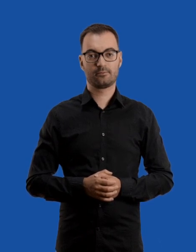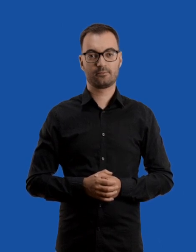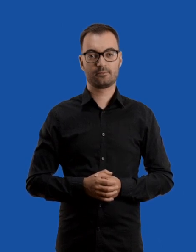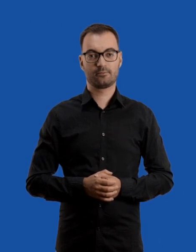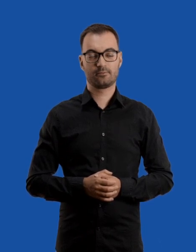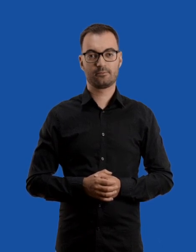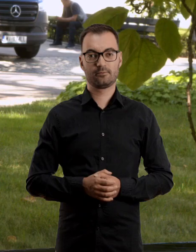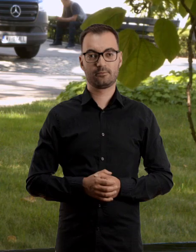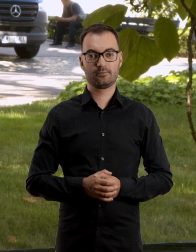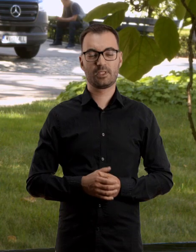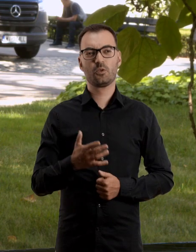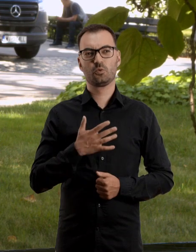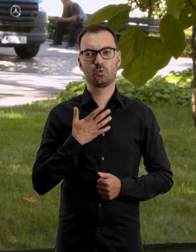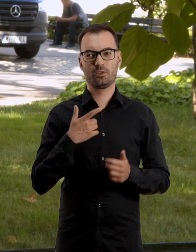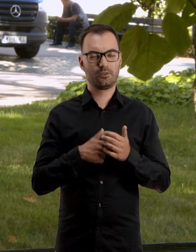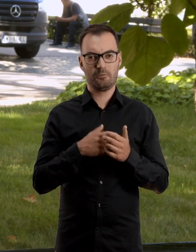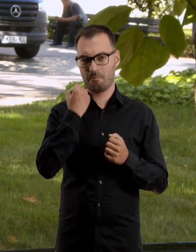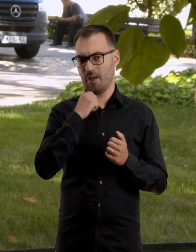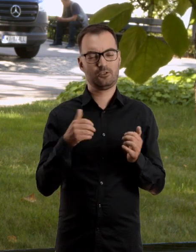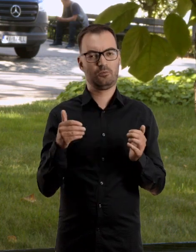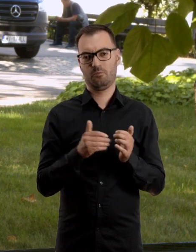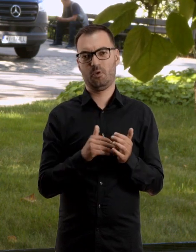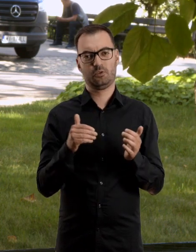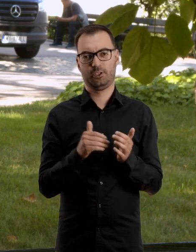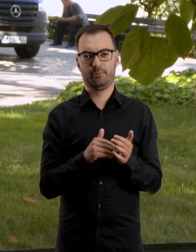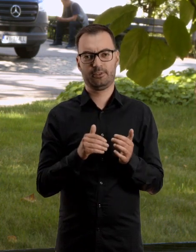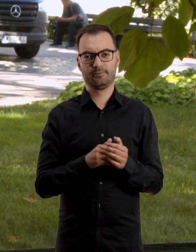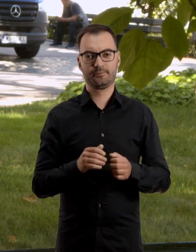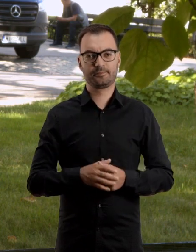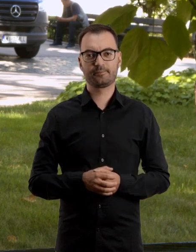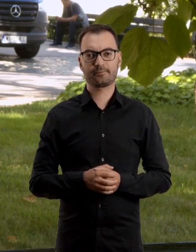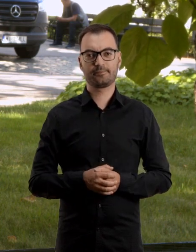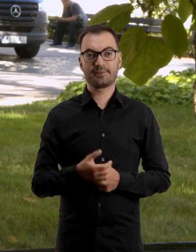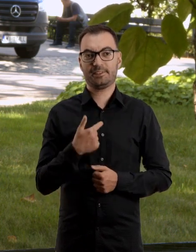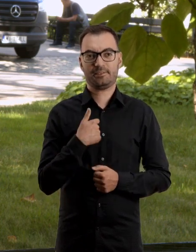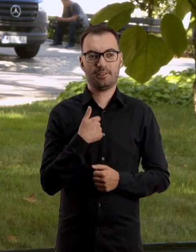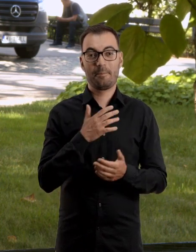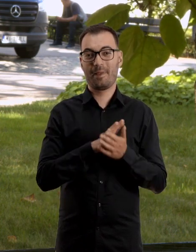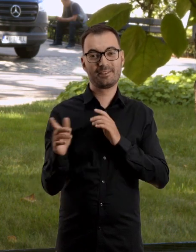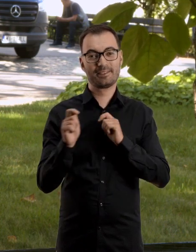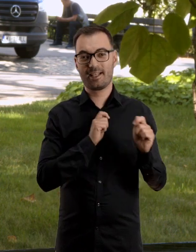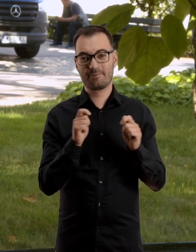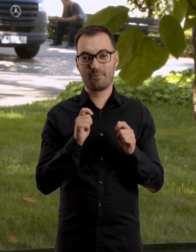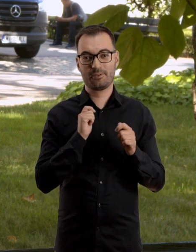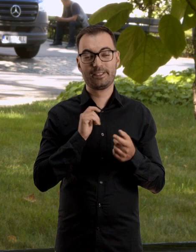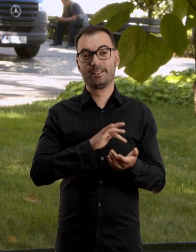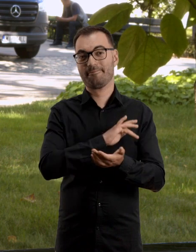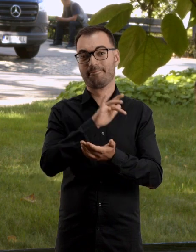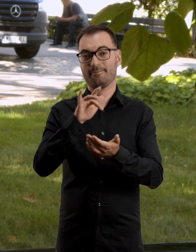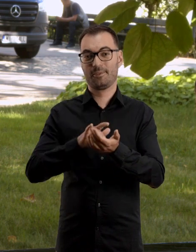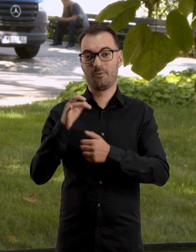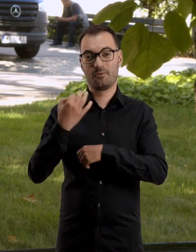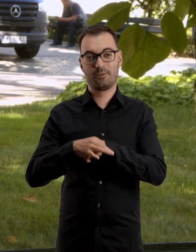Mówi do kamery. Myślę, że to jest bardzo potrzebna rzecz, bo dla mnie bez tego transportu docieranie na